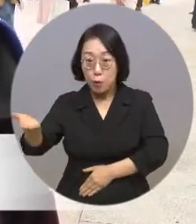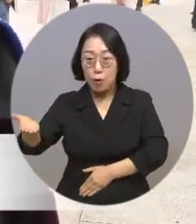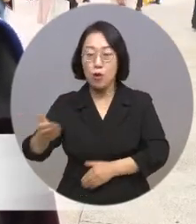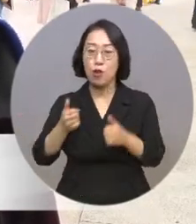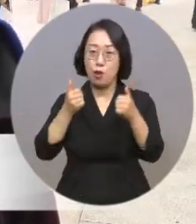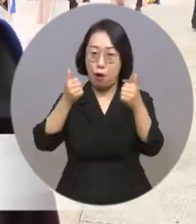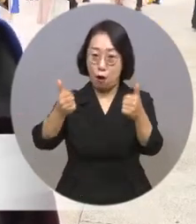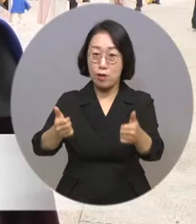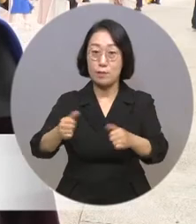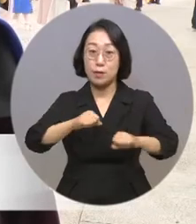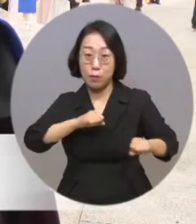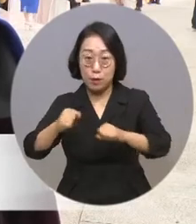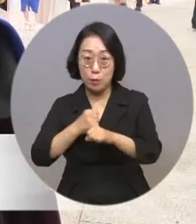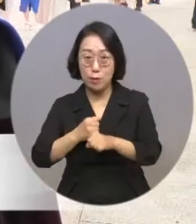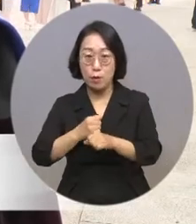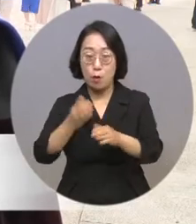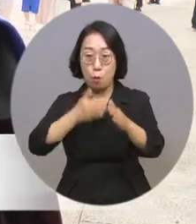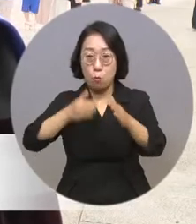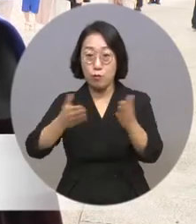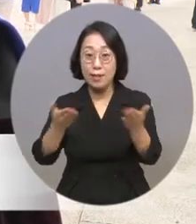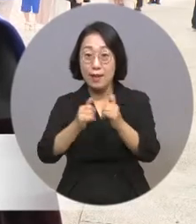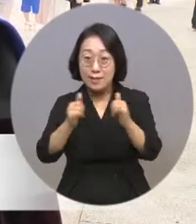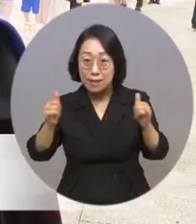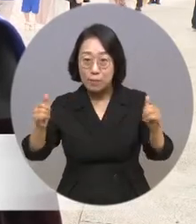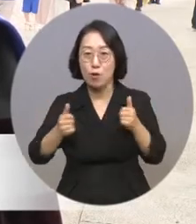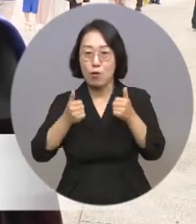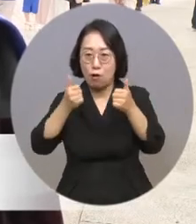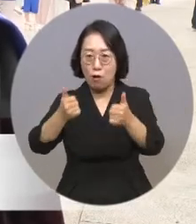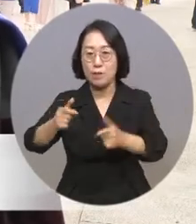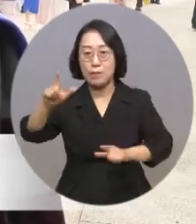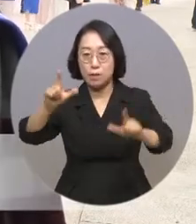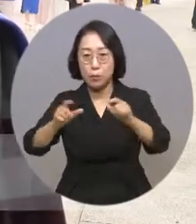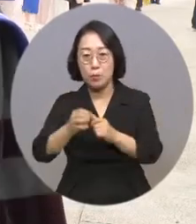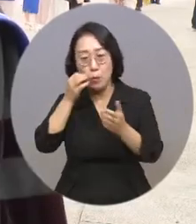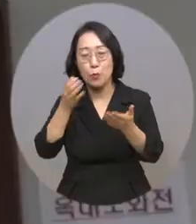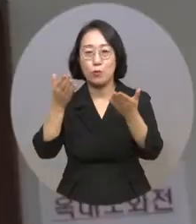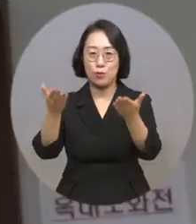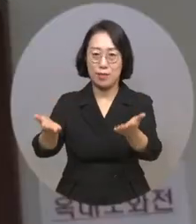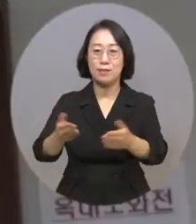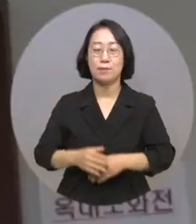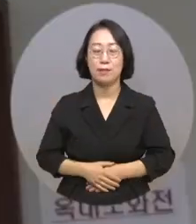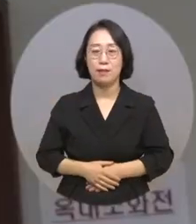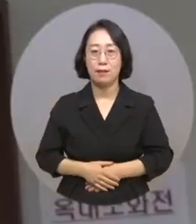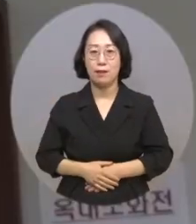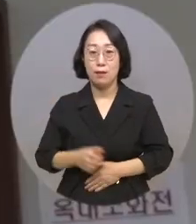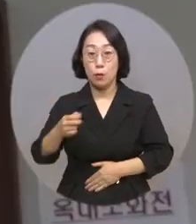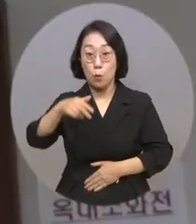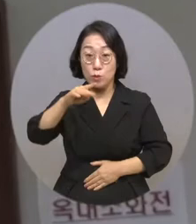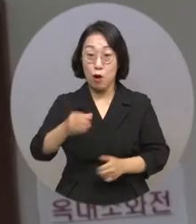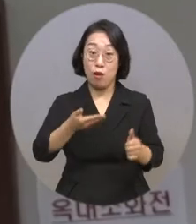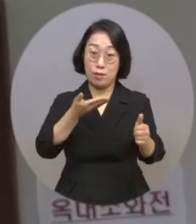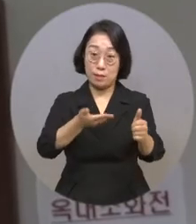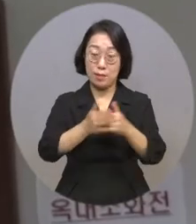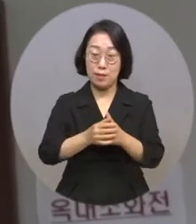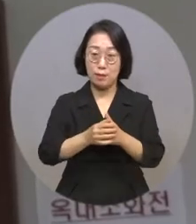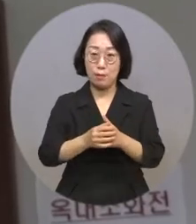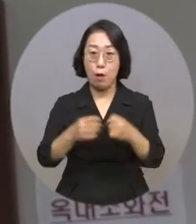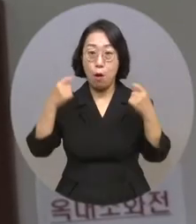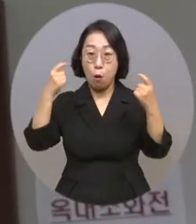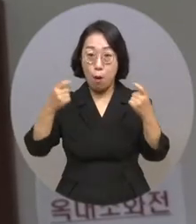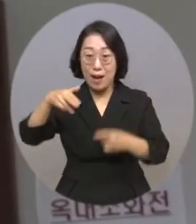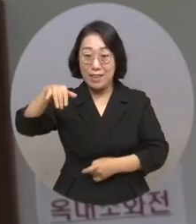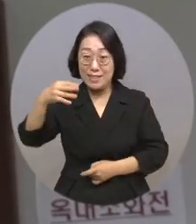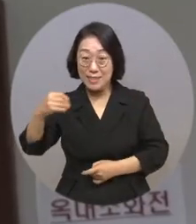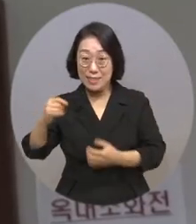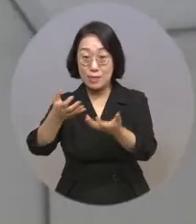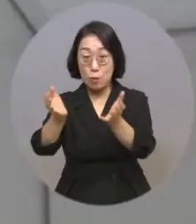열심히 해가지고 공무원으로서 열심히 잘하는 그런 공직자가 되겠습니다. 또한 정 팀장은 관광취즉가에서